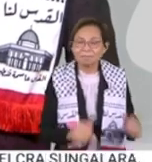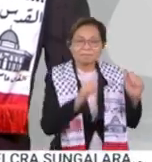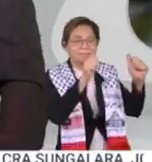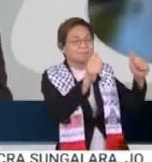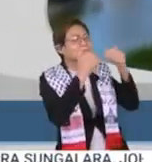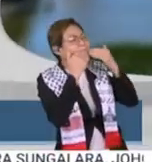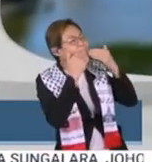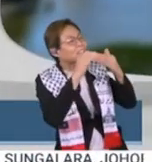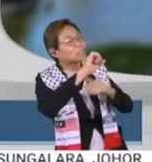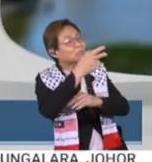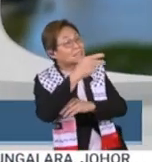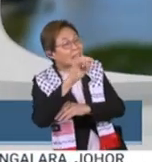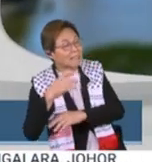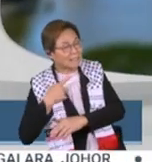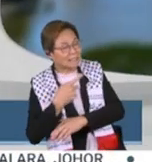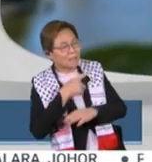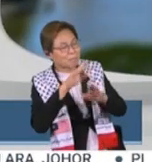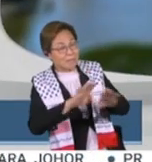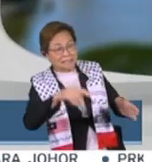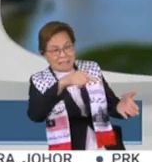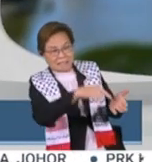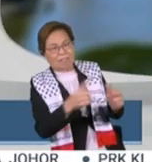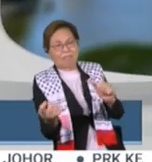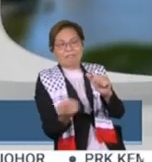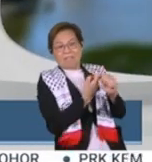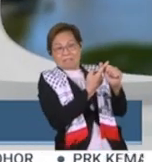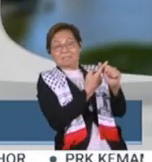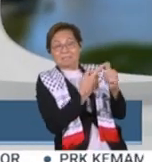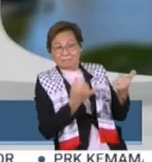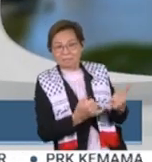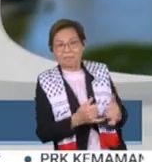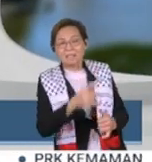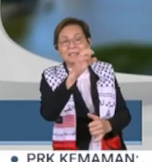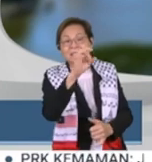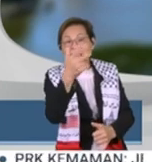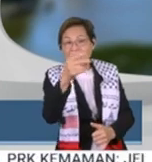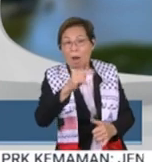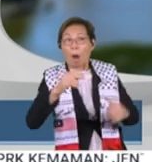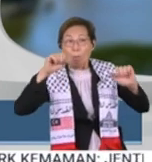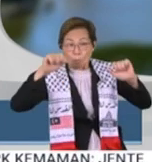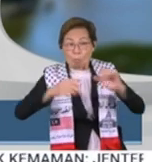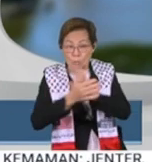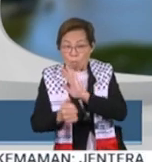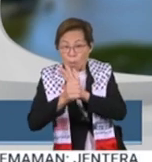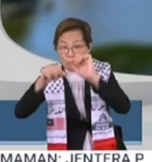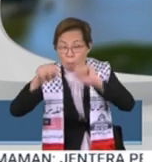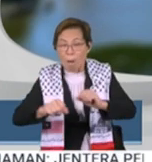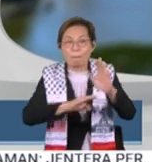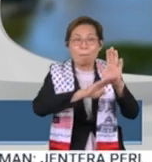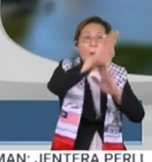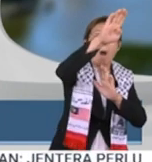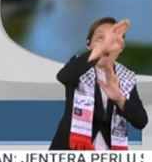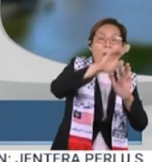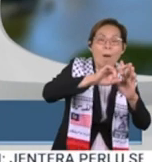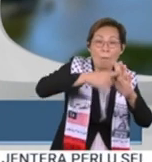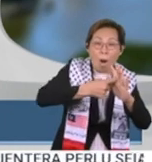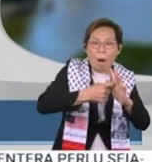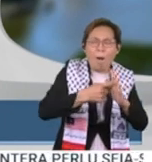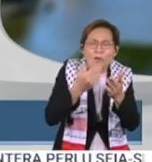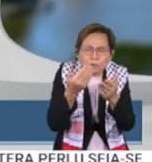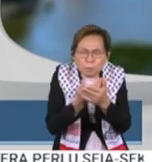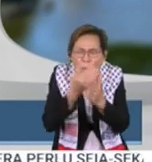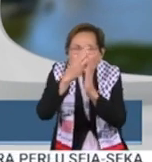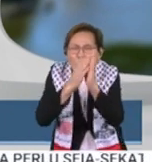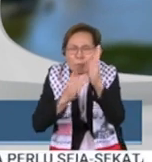Baik, terima kasih, Sahi. Kita ke perkembangan ini terlebih dahulu. Surian mempunyai potensi dibangunkan sebagai mini New Zealand